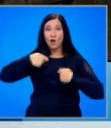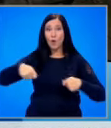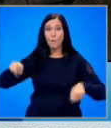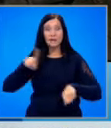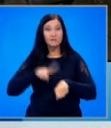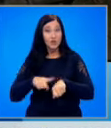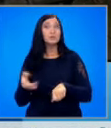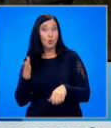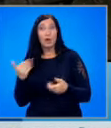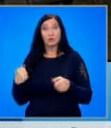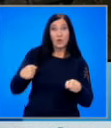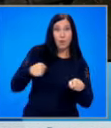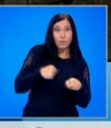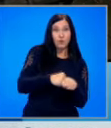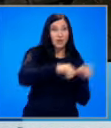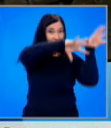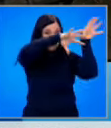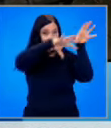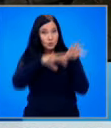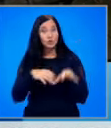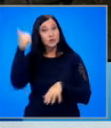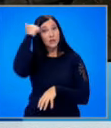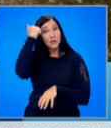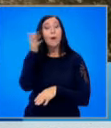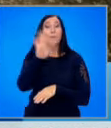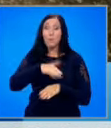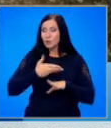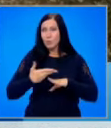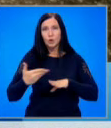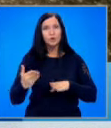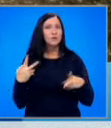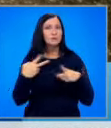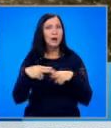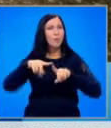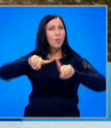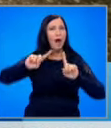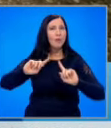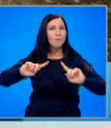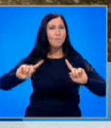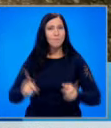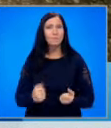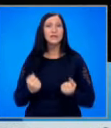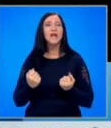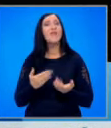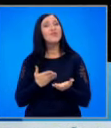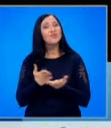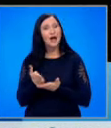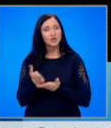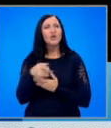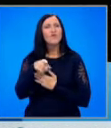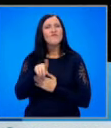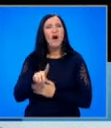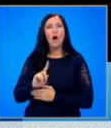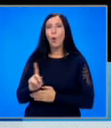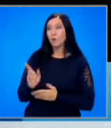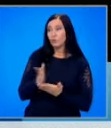е блъснал в срутилата се скална маса, след което е продължил и е спрял по най-бързия начин. Това,